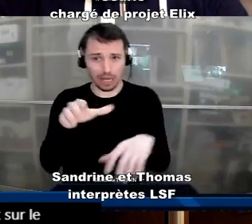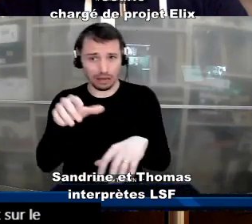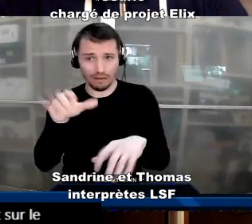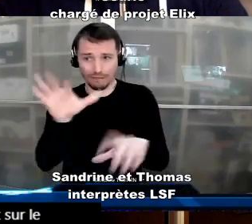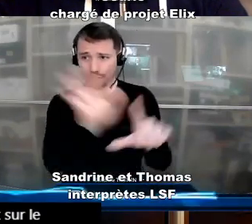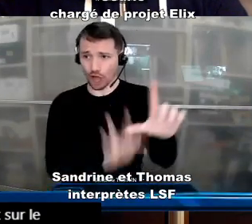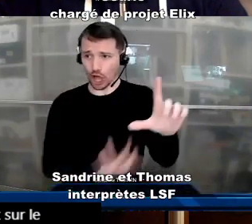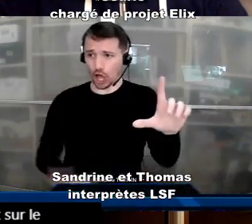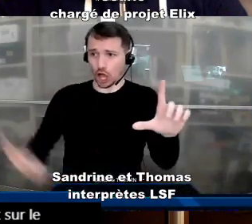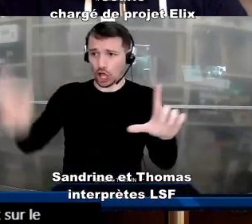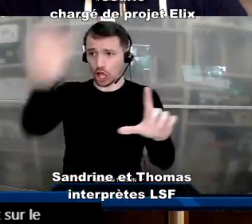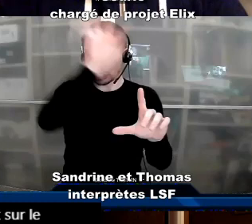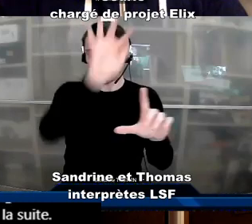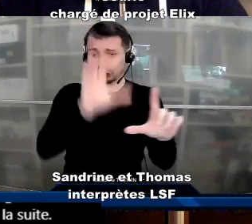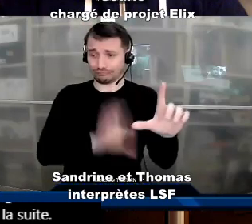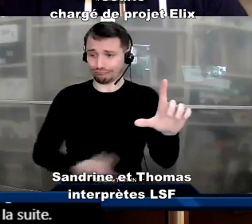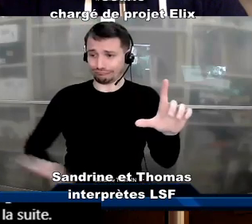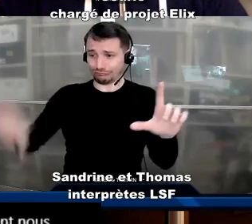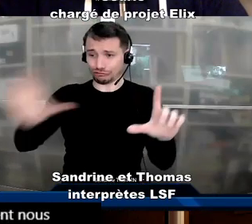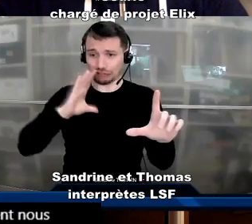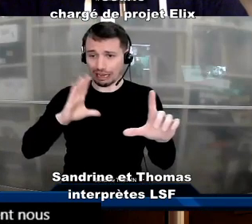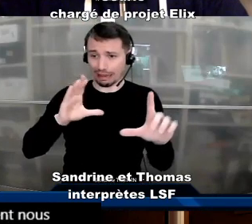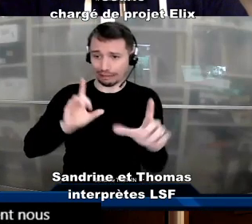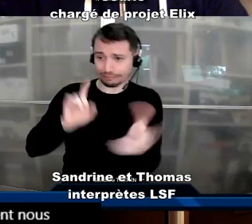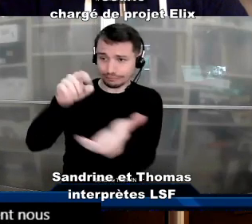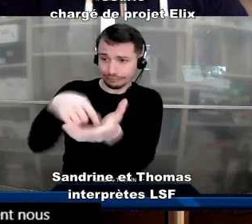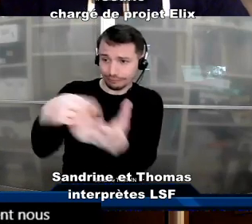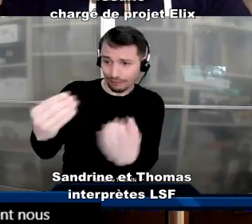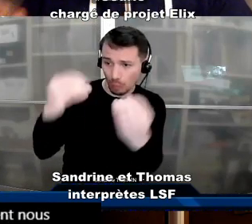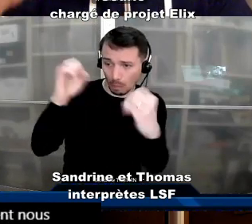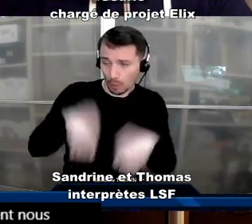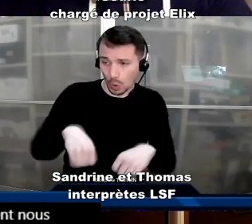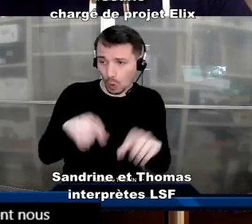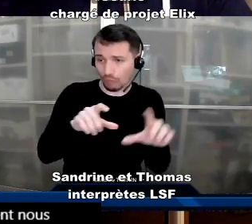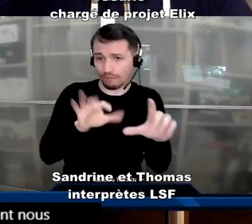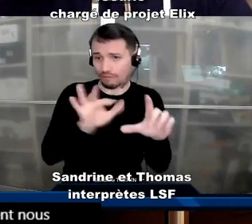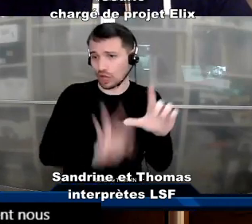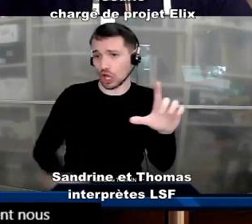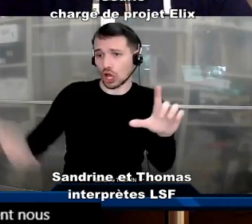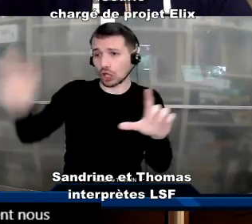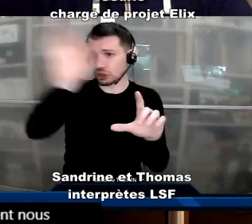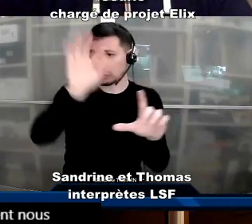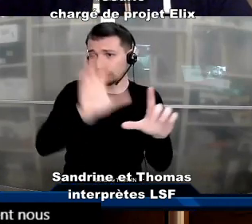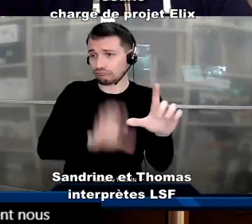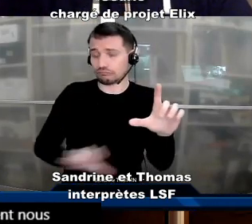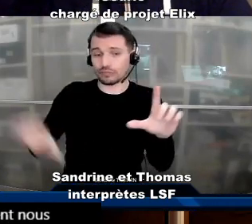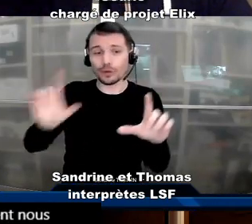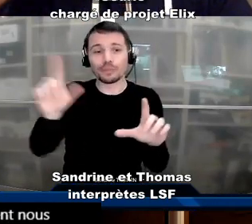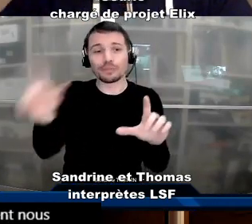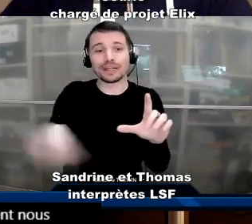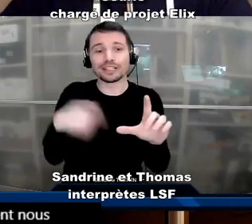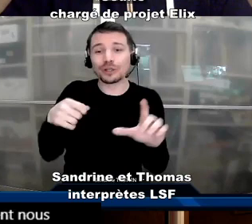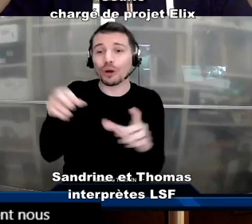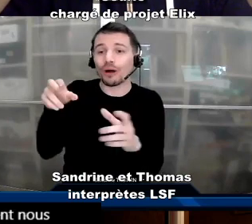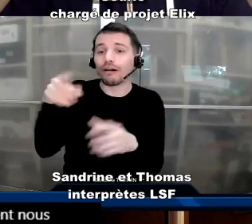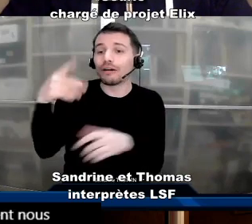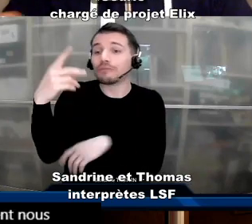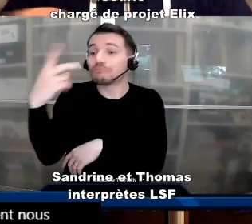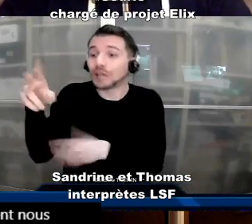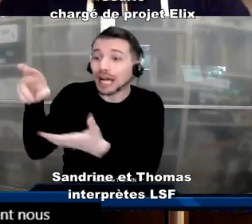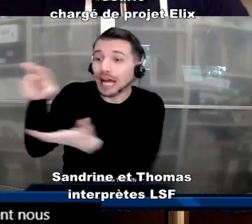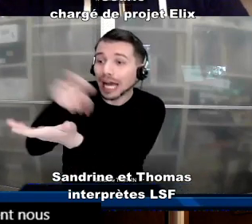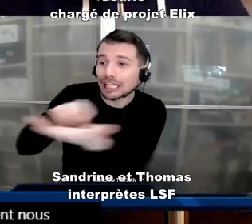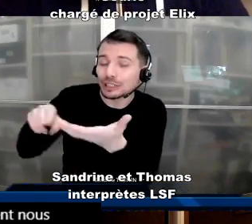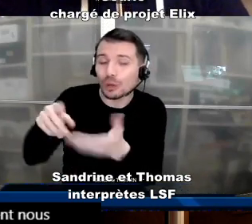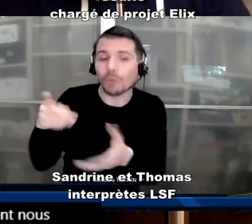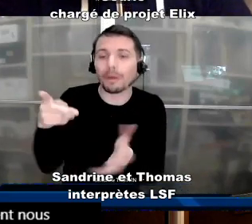des centres de formation à la langue des signes. Il y en a forcément quelque part dans votre région. Sur Paris, tout le monde